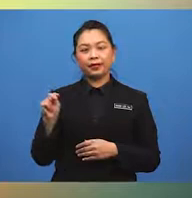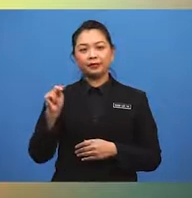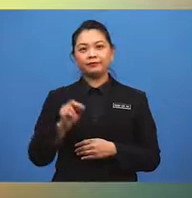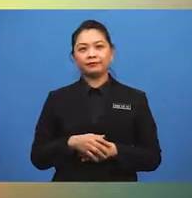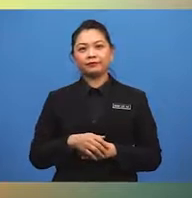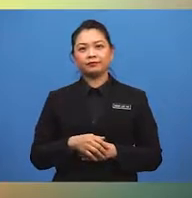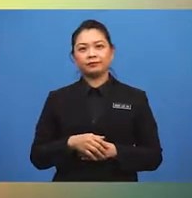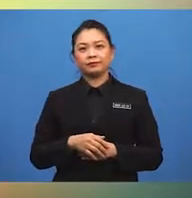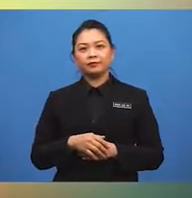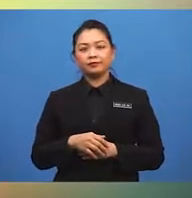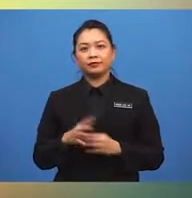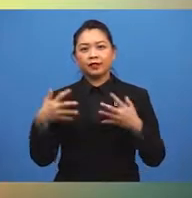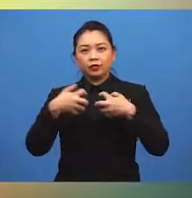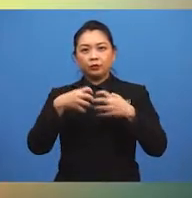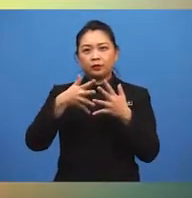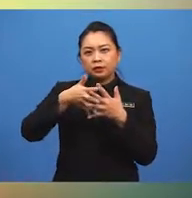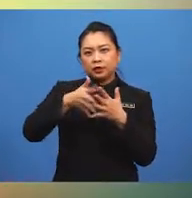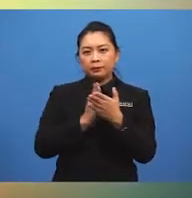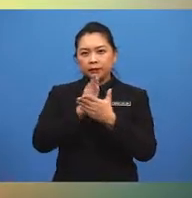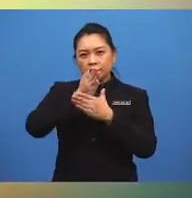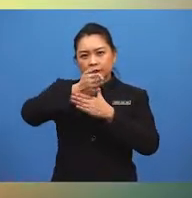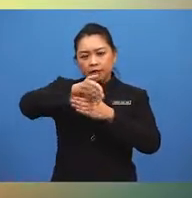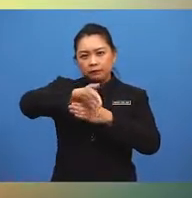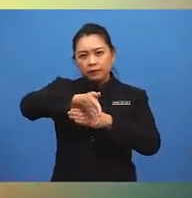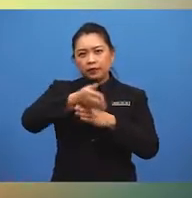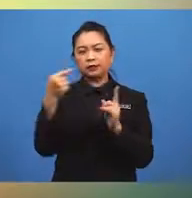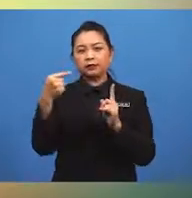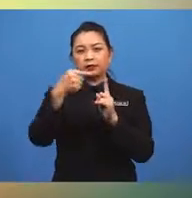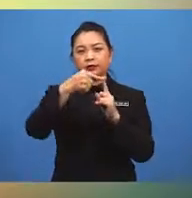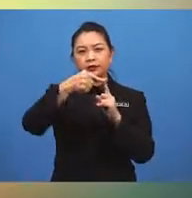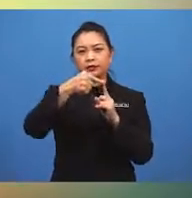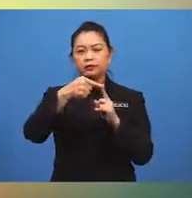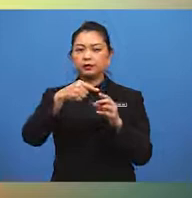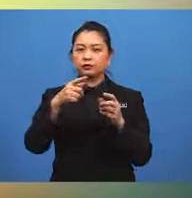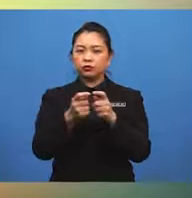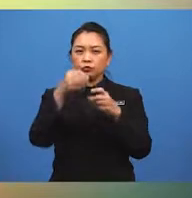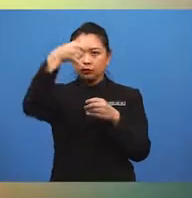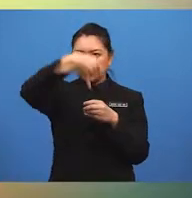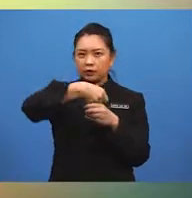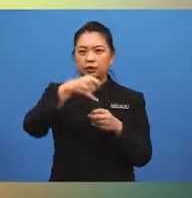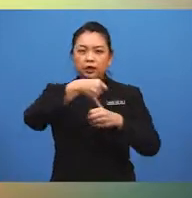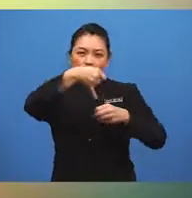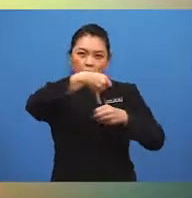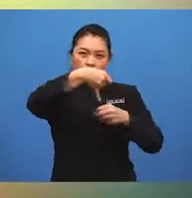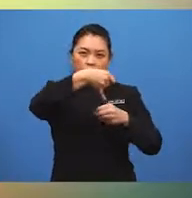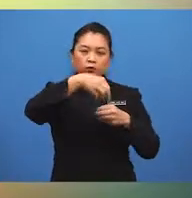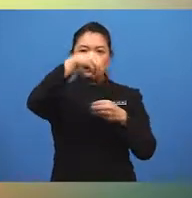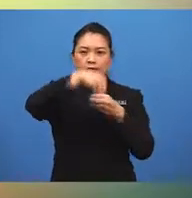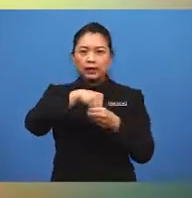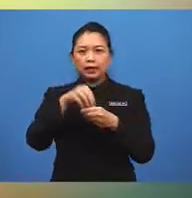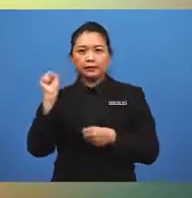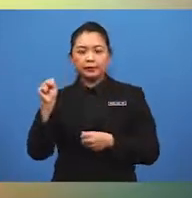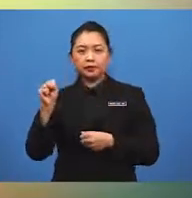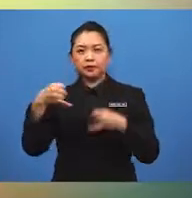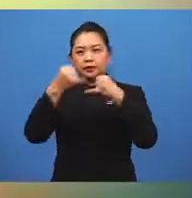semikonduktor jenis N akan meresap merentasi simpang untuk mengisi lohong-lohong dalam